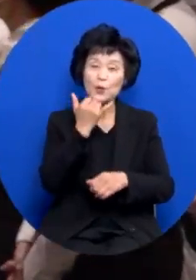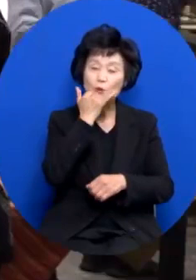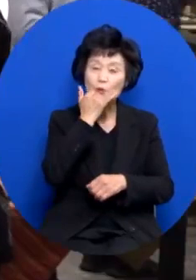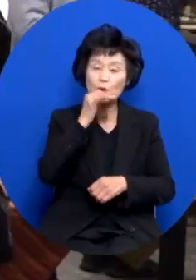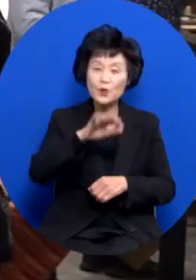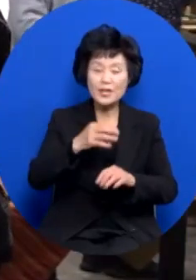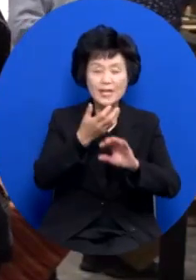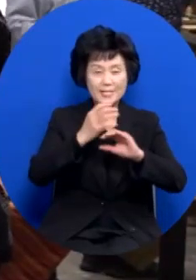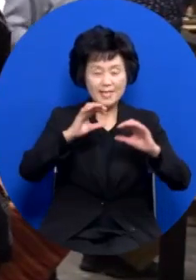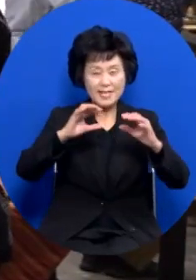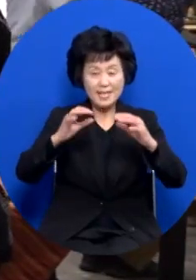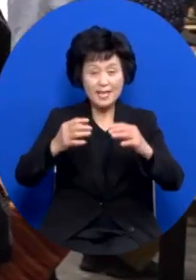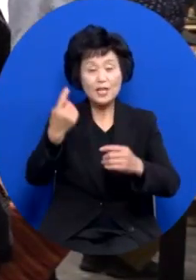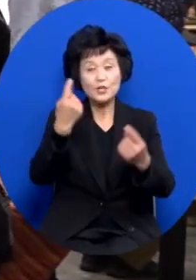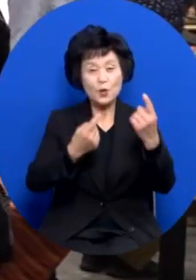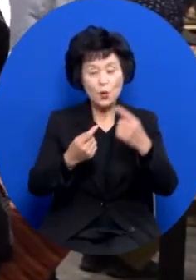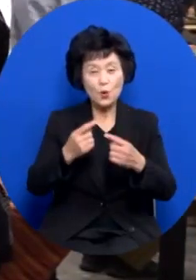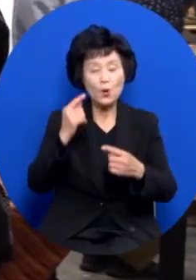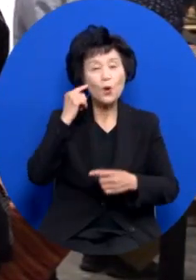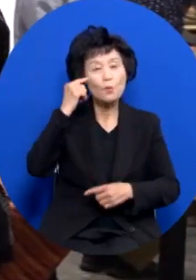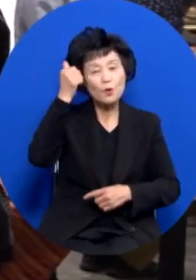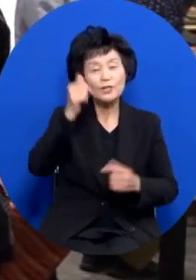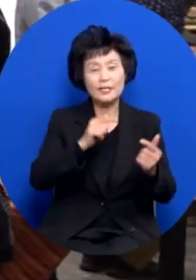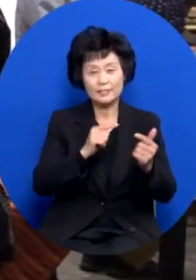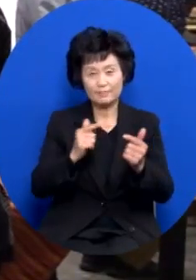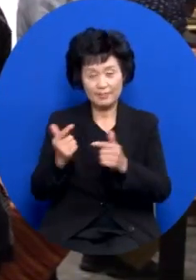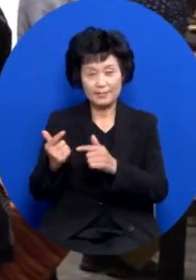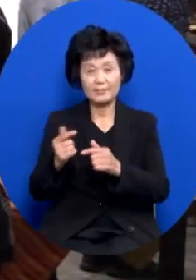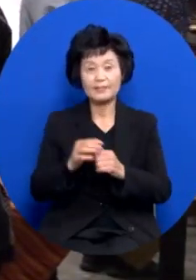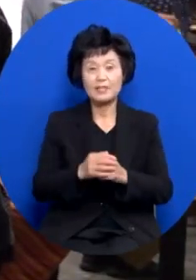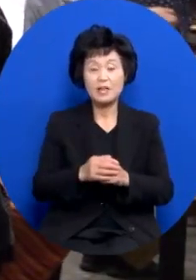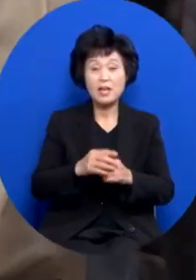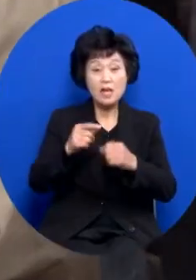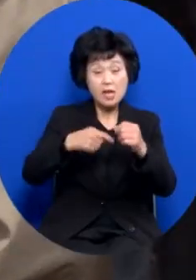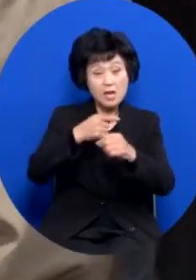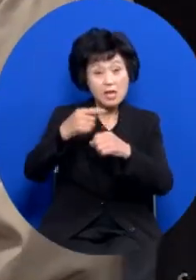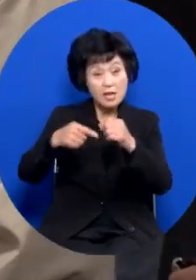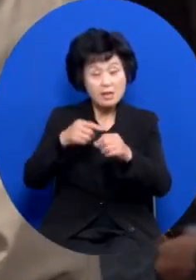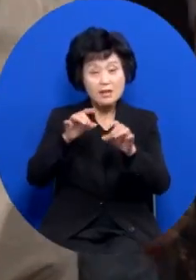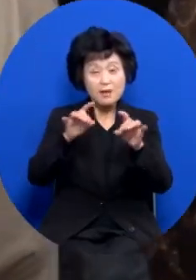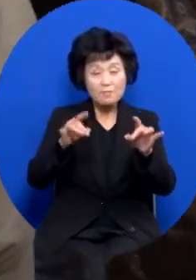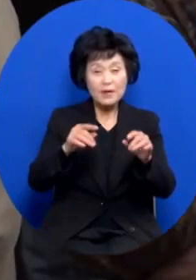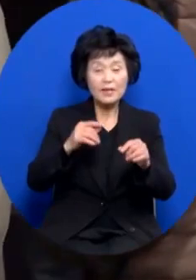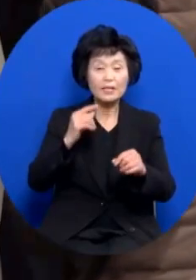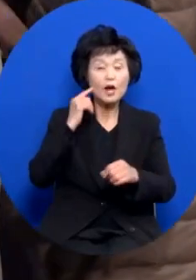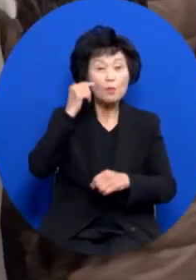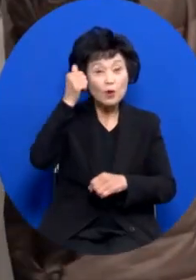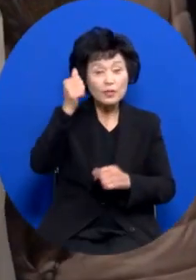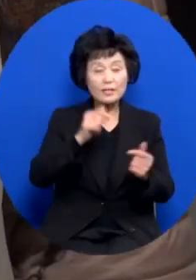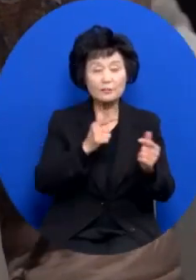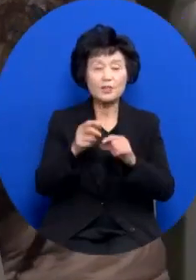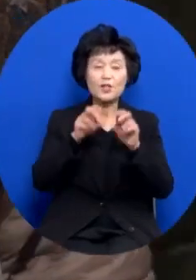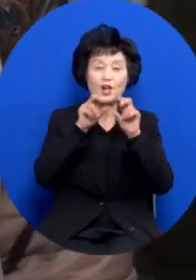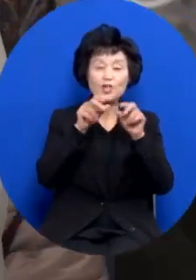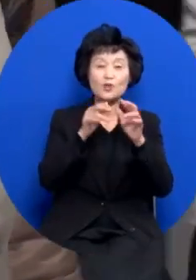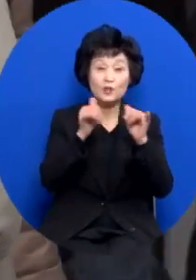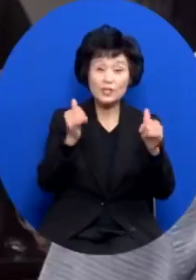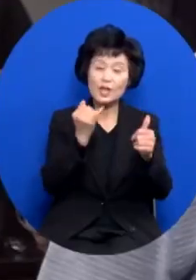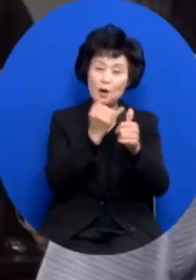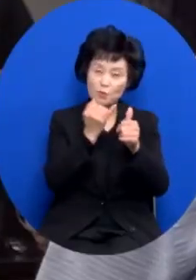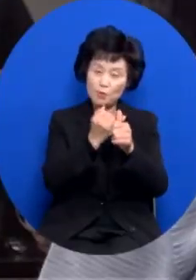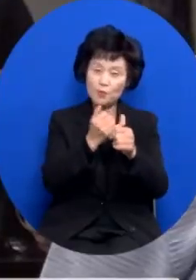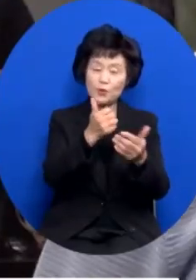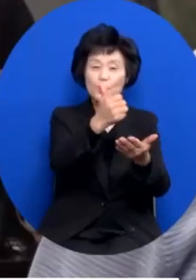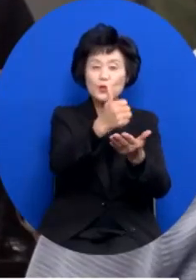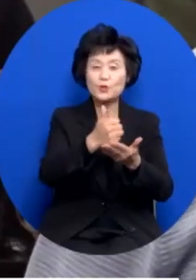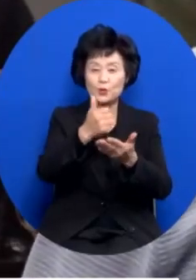세계에서 모인 사역자들입니다. 코너스톤 교회는 매년 목회자와 선교사 부부를 초청해 커넥션 사역을